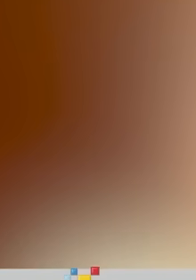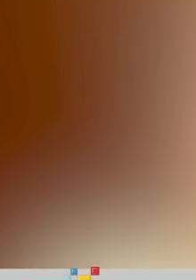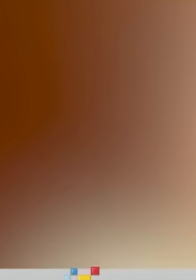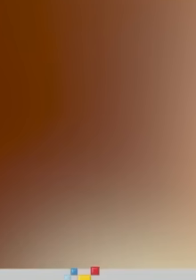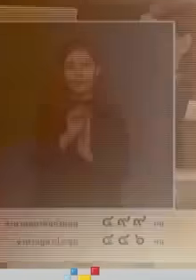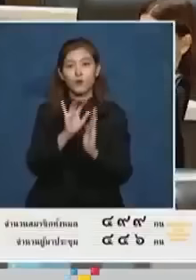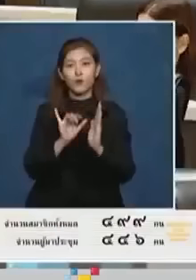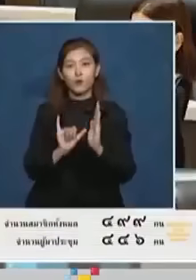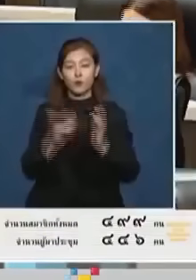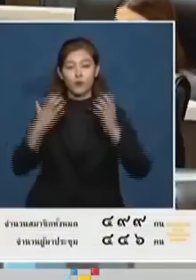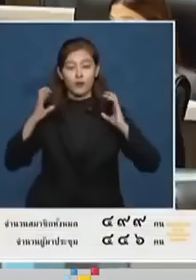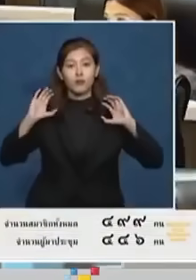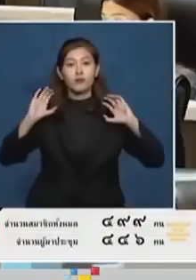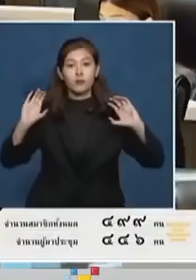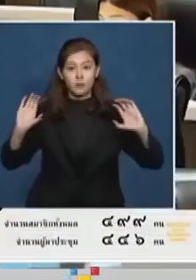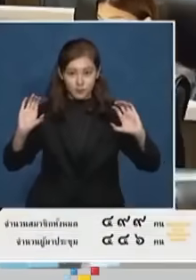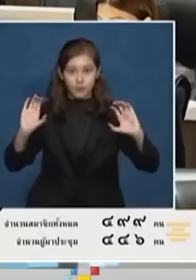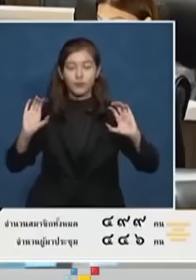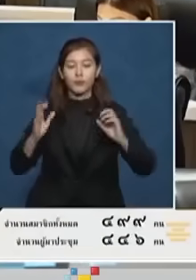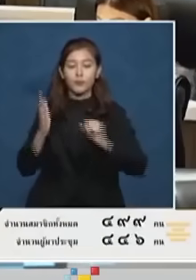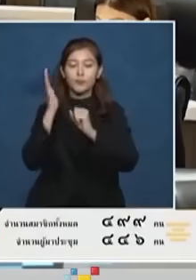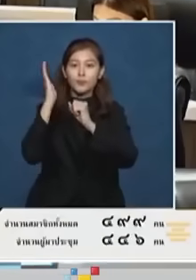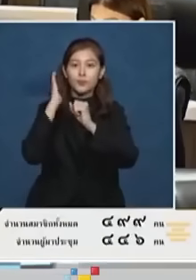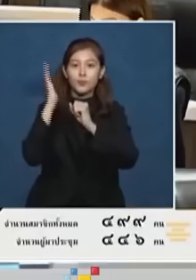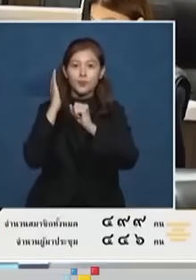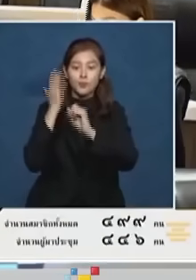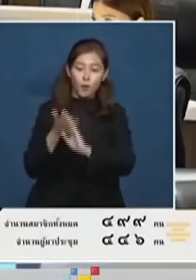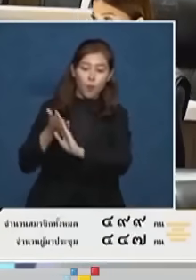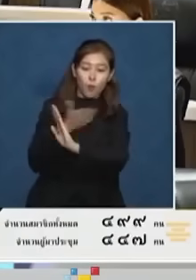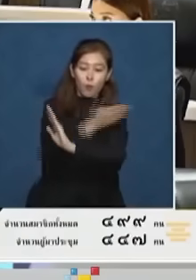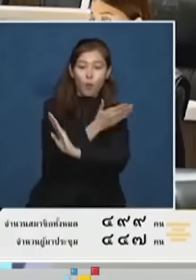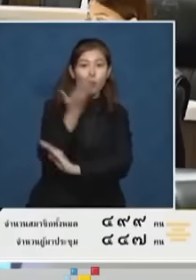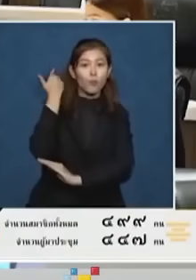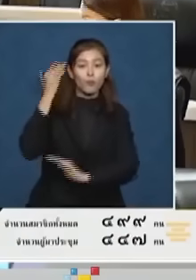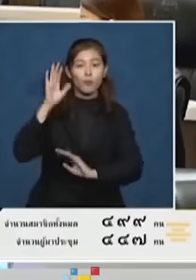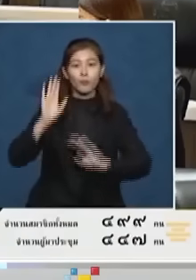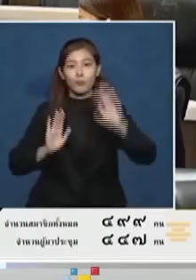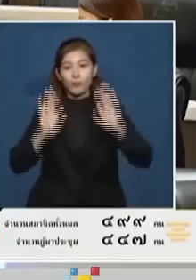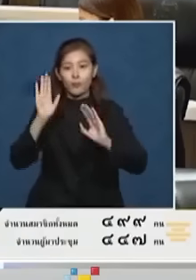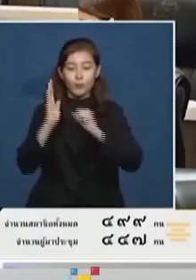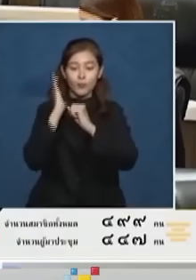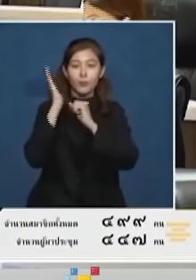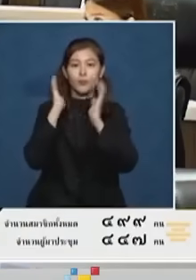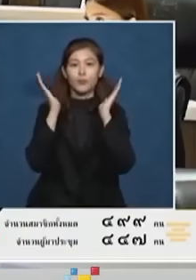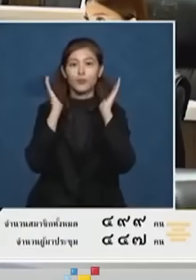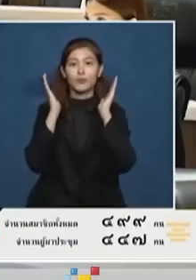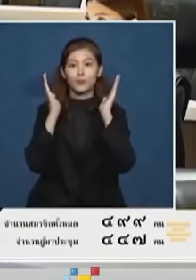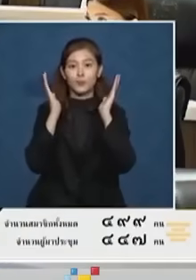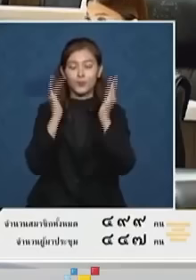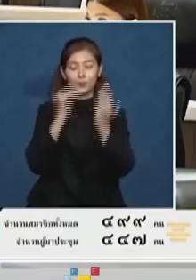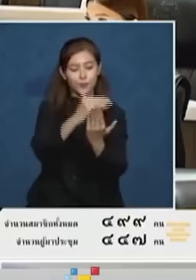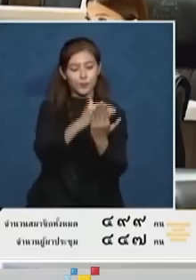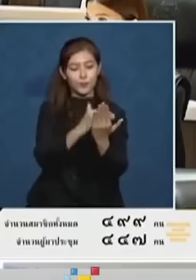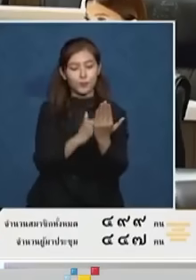ช่สถานที่ทรมานคนถ้าใครเจ็บป่วยก็ต้องไปรักษาการไปรักษ